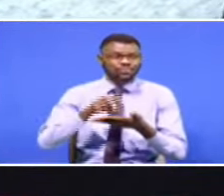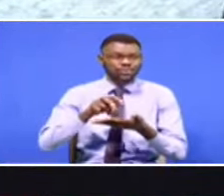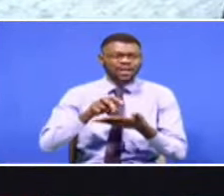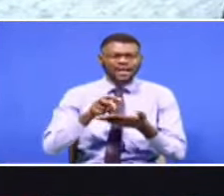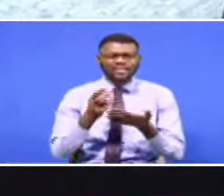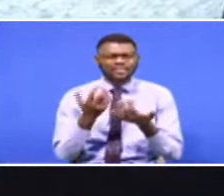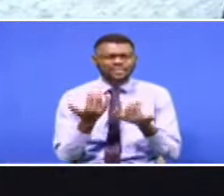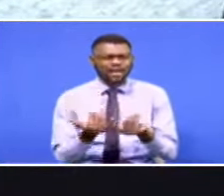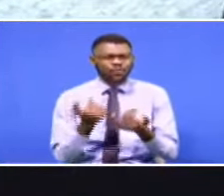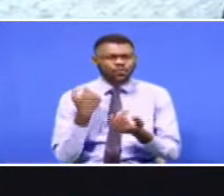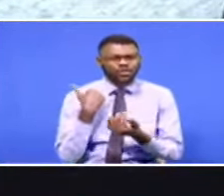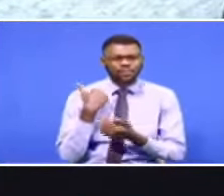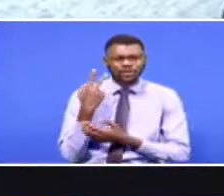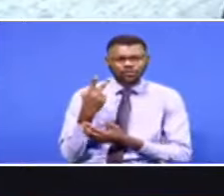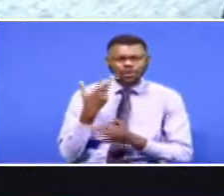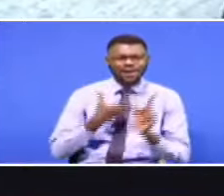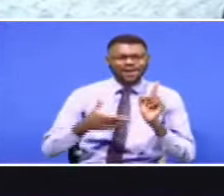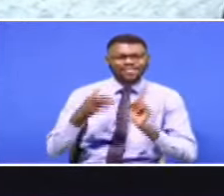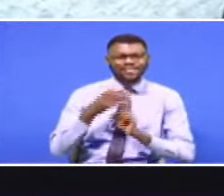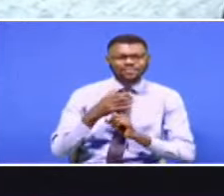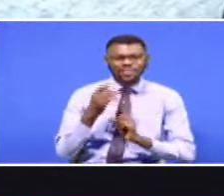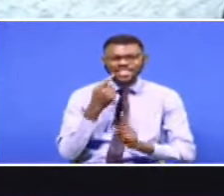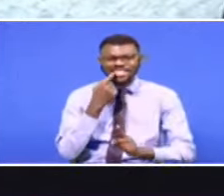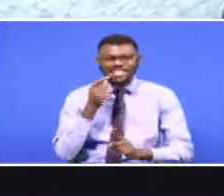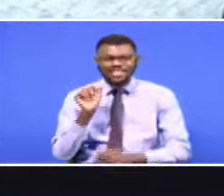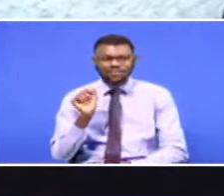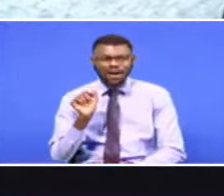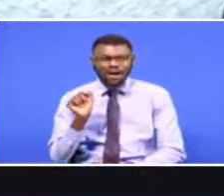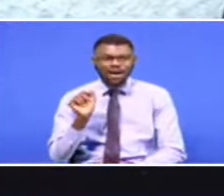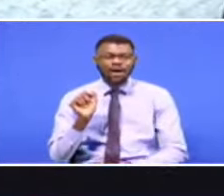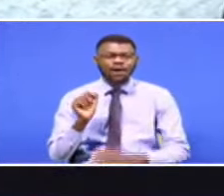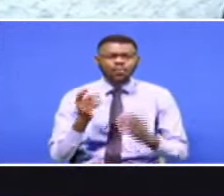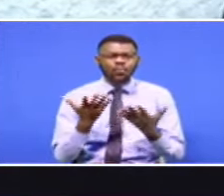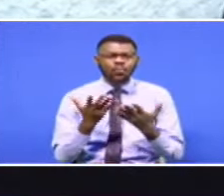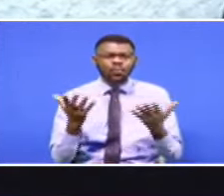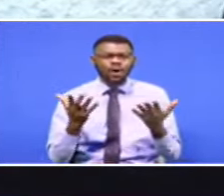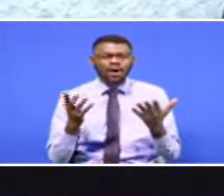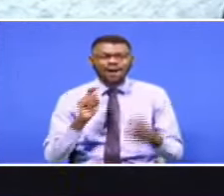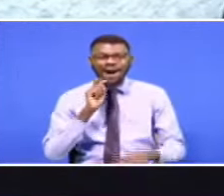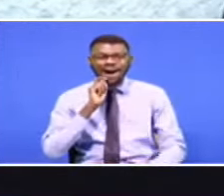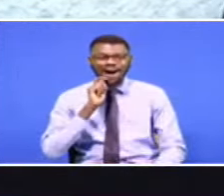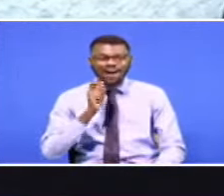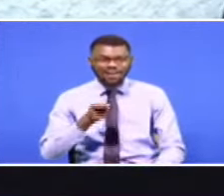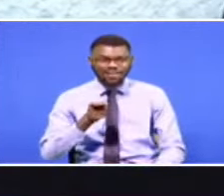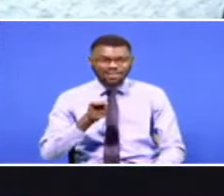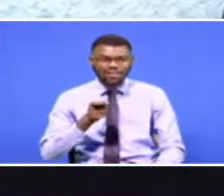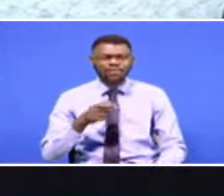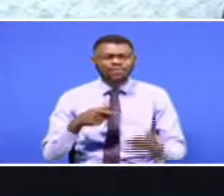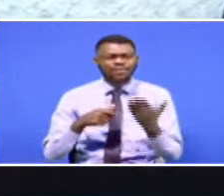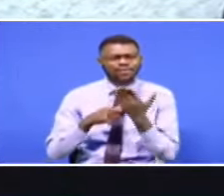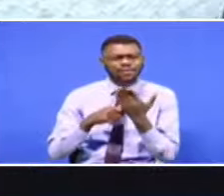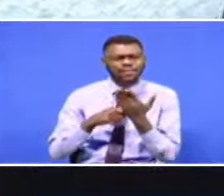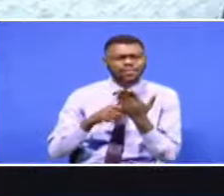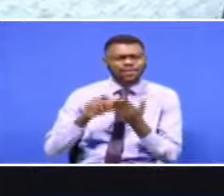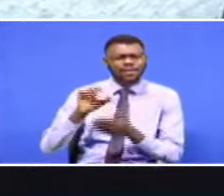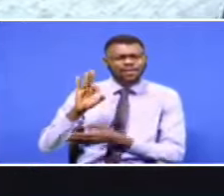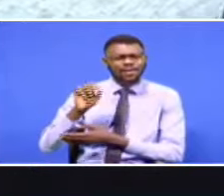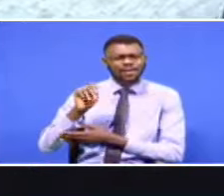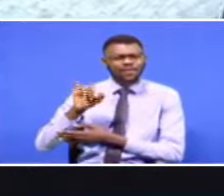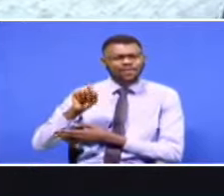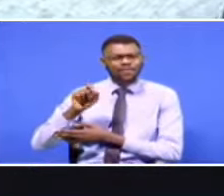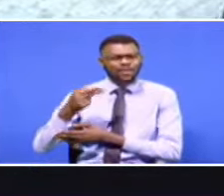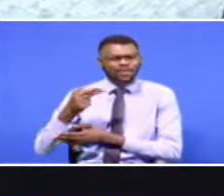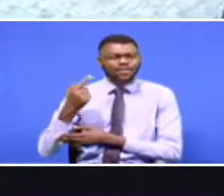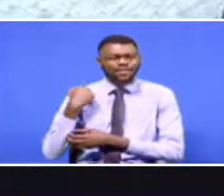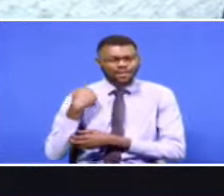nafasi ya pili na kutoa fedha kwenye mashindano ya dunia nchini Hungary. Mkenya Faith Cherotich alimaliza katika nafasi ya tatu